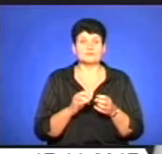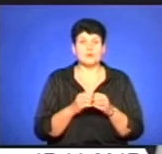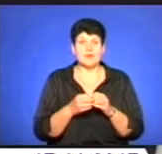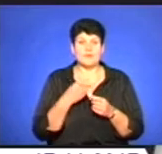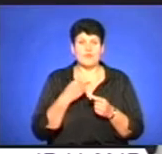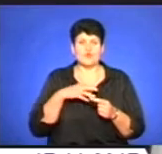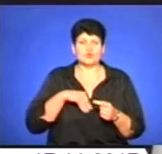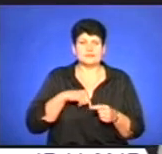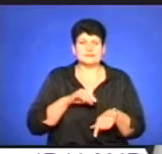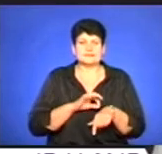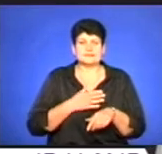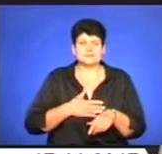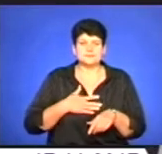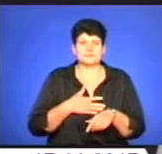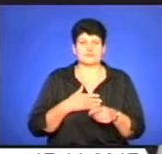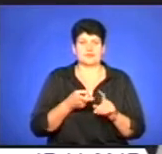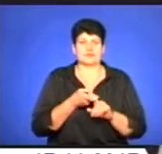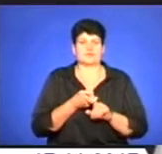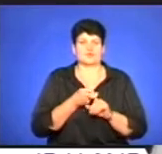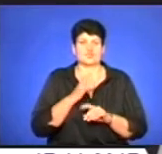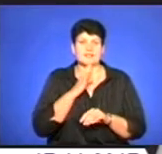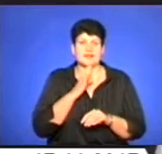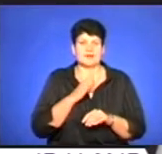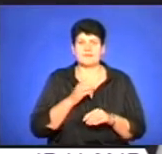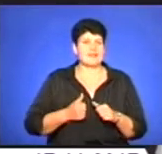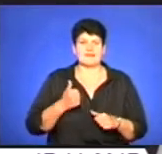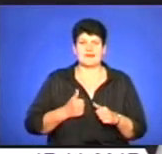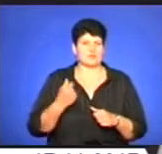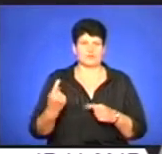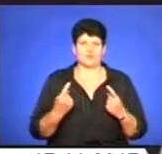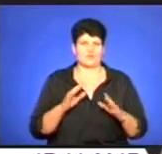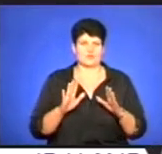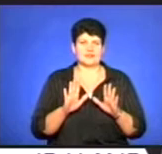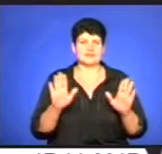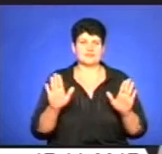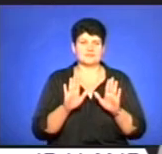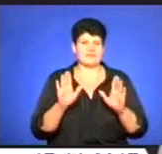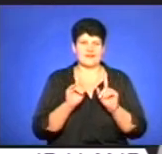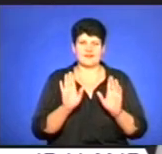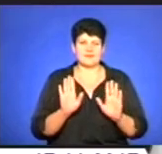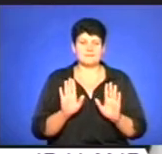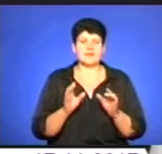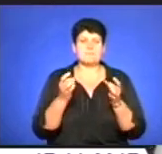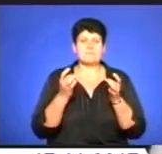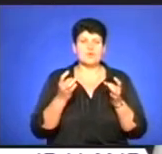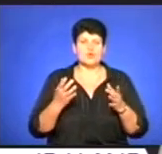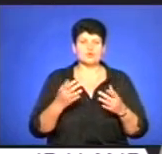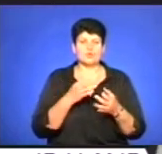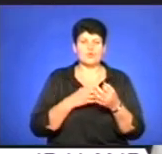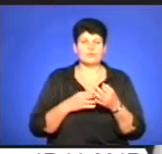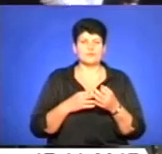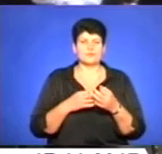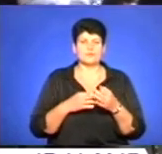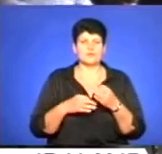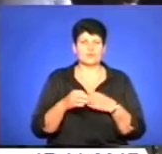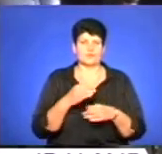свій душевний біль в стосунках з жінками. Тут ми не розхвалюємо один одного, не співаємо дифарамби, так, а просто оголюємо свої